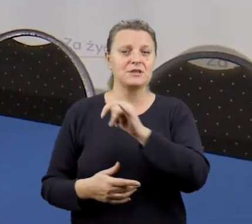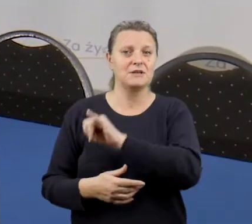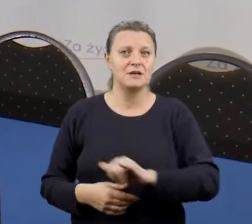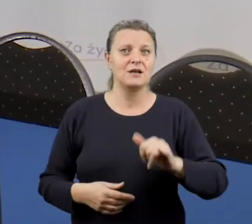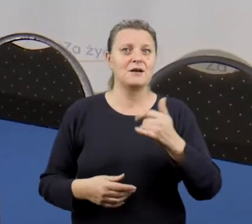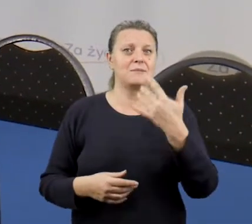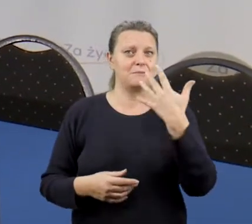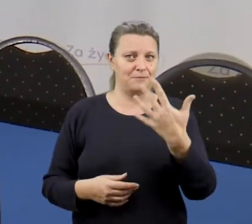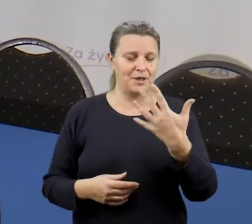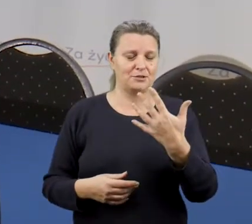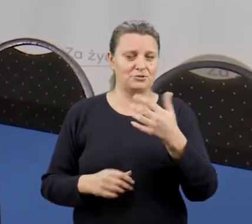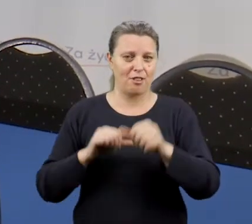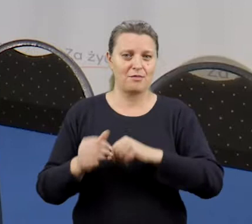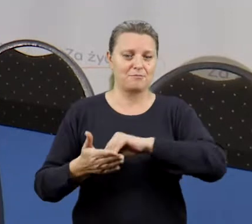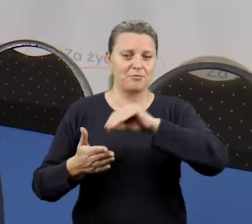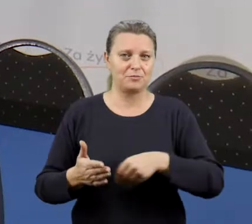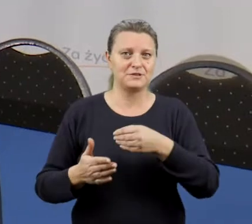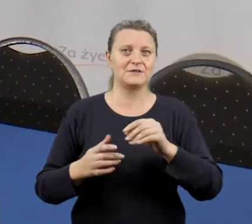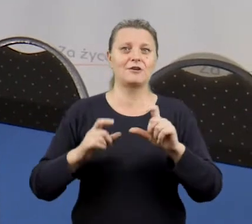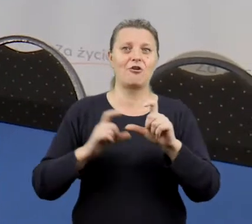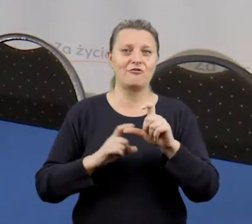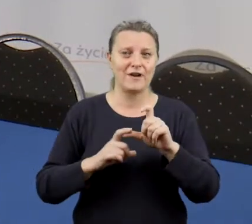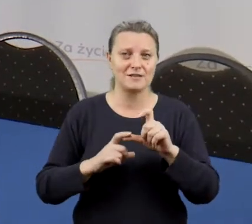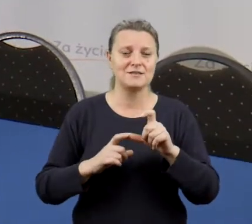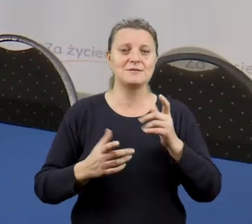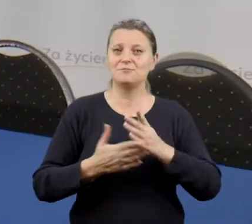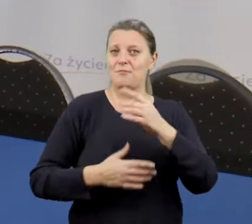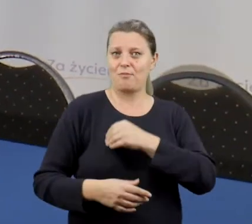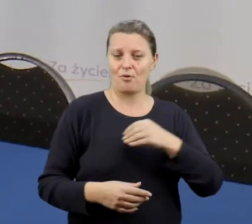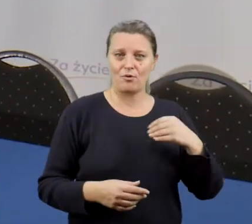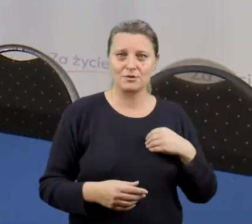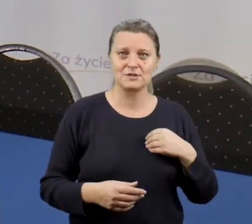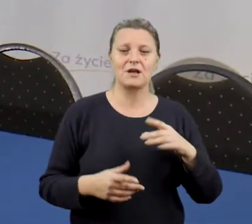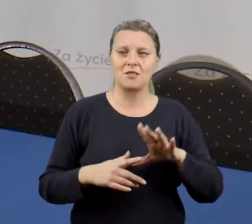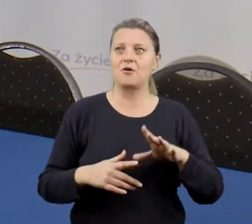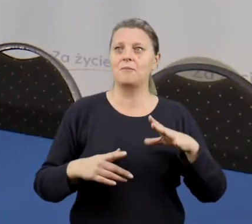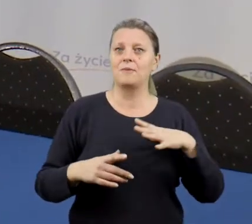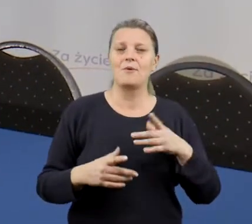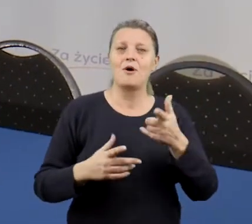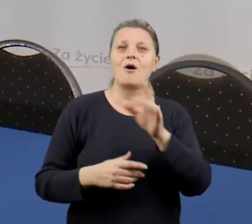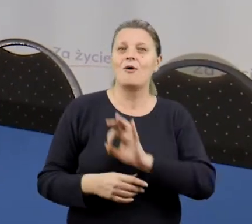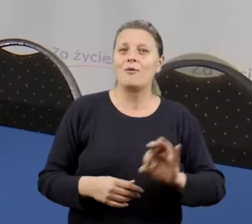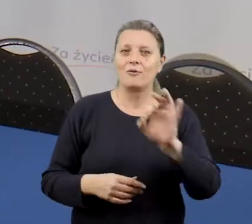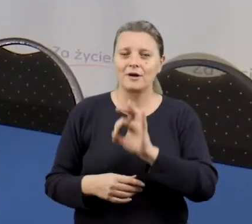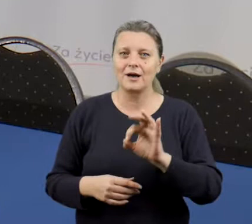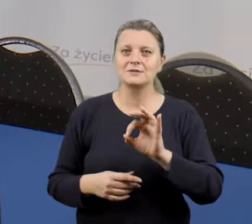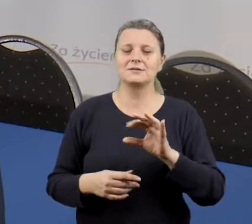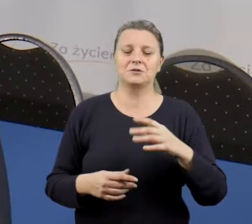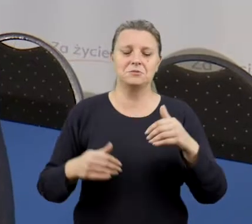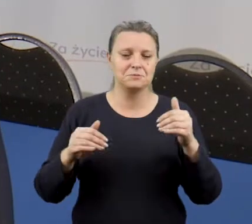żeby 5-lecie uchwalenia konwencji, podpisania konwencji, przez ratyfikowania konwencji przez Polskę